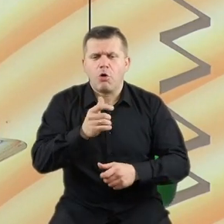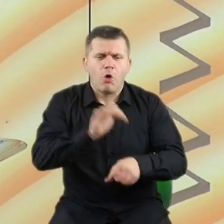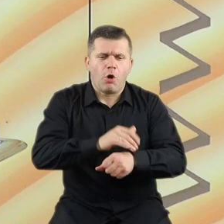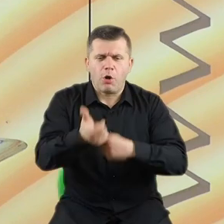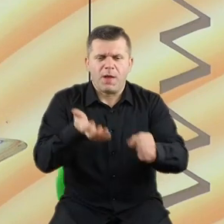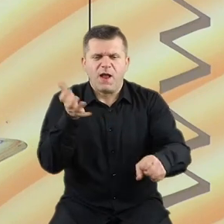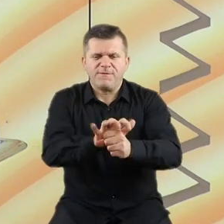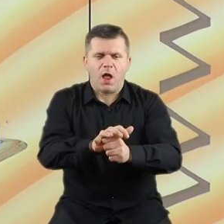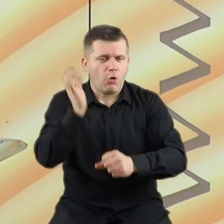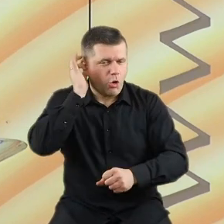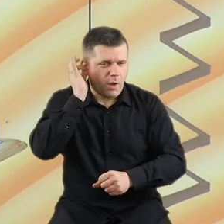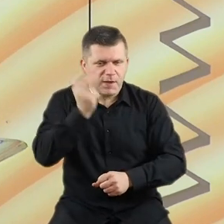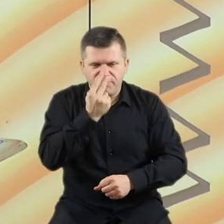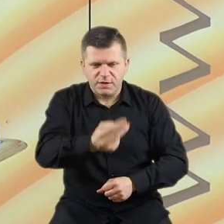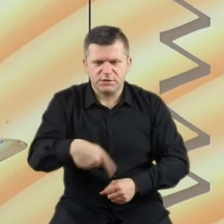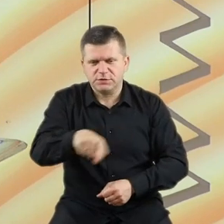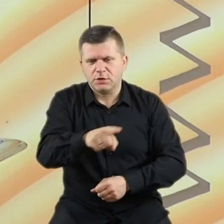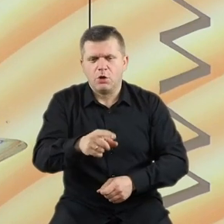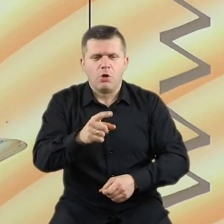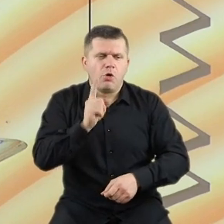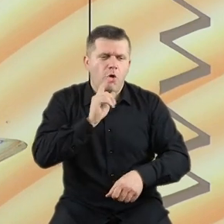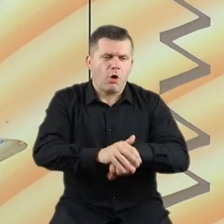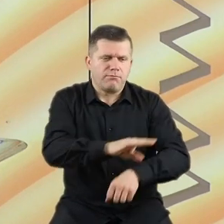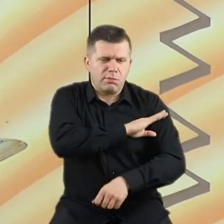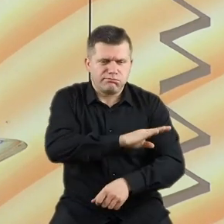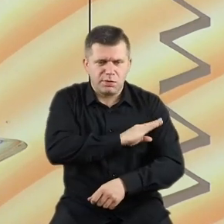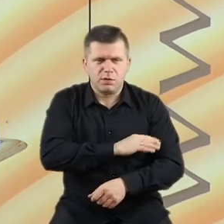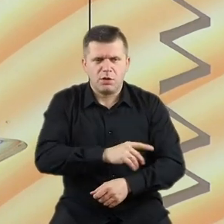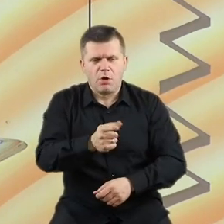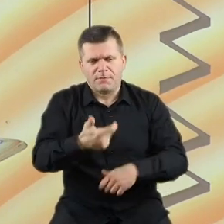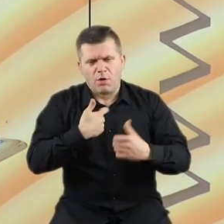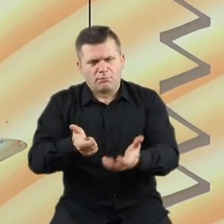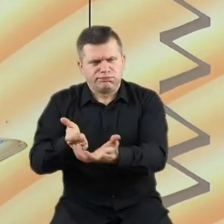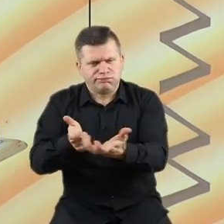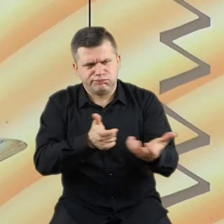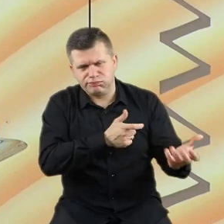kobiety. Jak widział, jak giną koledzy. On pod ostrzałem